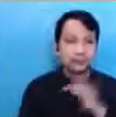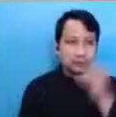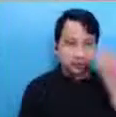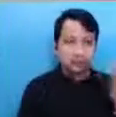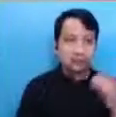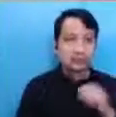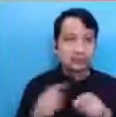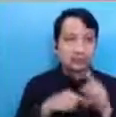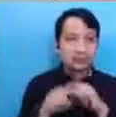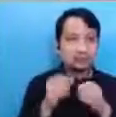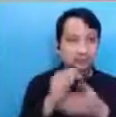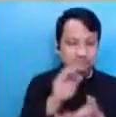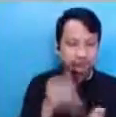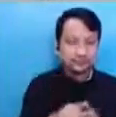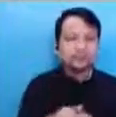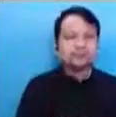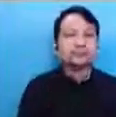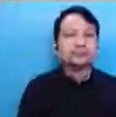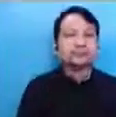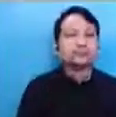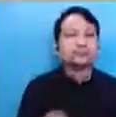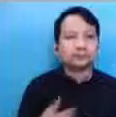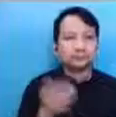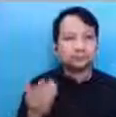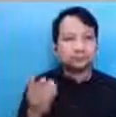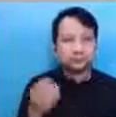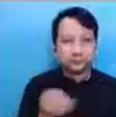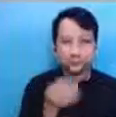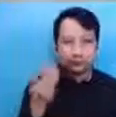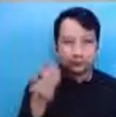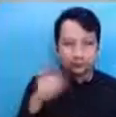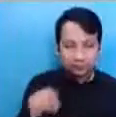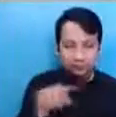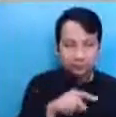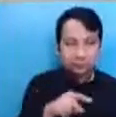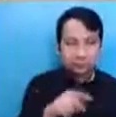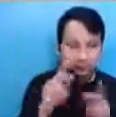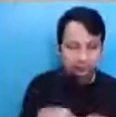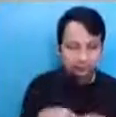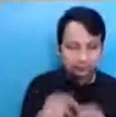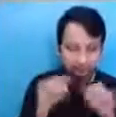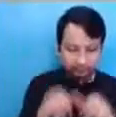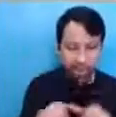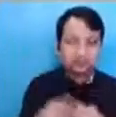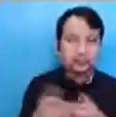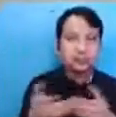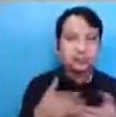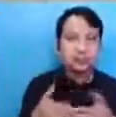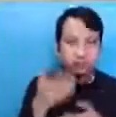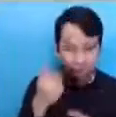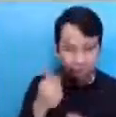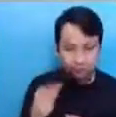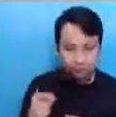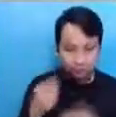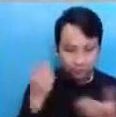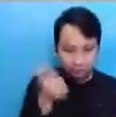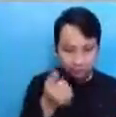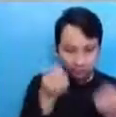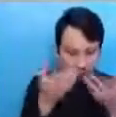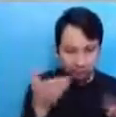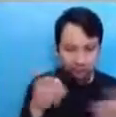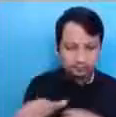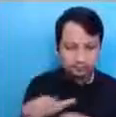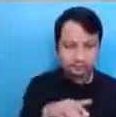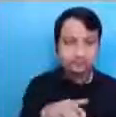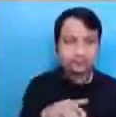evacuation center. Binibilang din po, bilang din po ang mga taong pwede mag-stay kasi sinusundan pa rin po natin yung mga